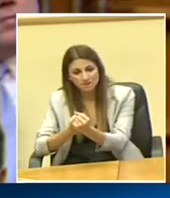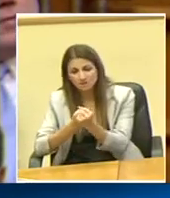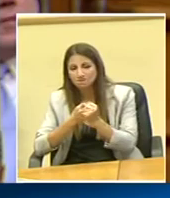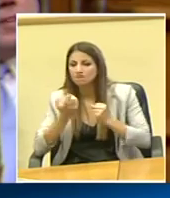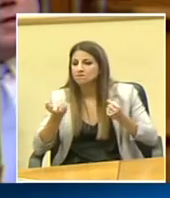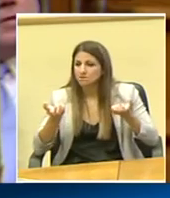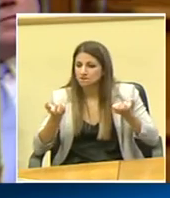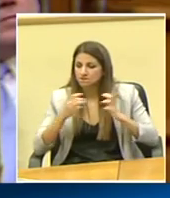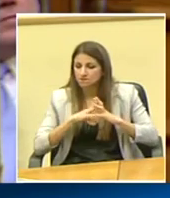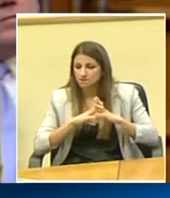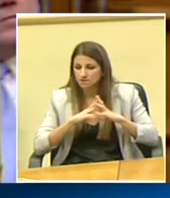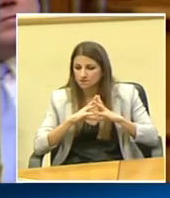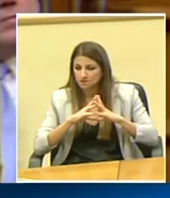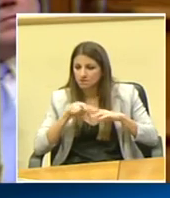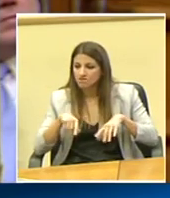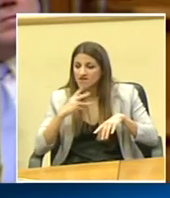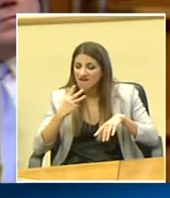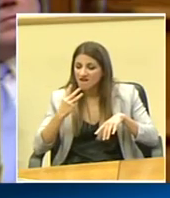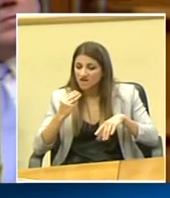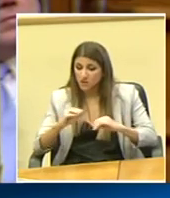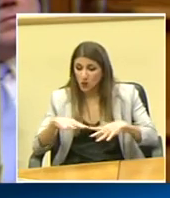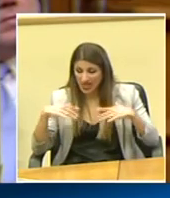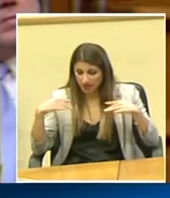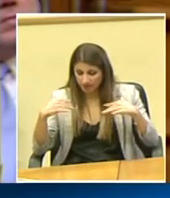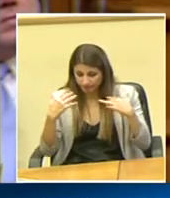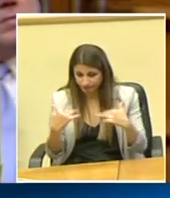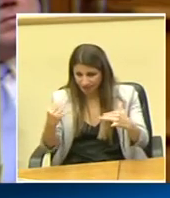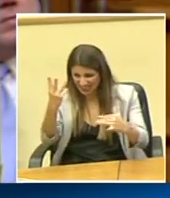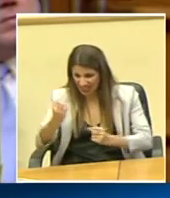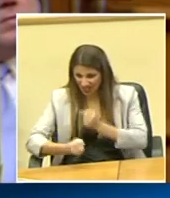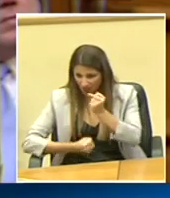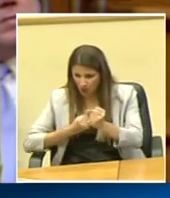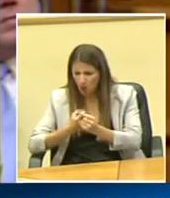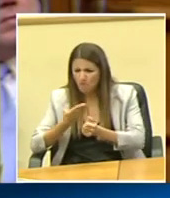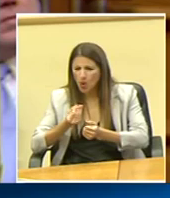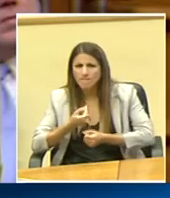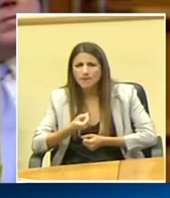βρέθηκε μπροστά πολλές φορές σε μεγάλες προκλήσεις.